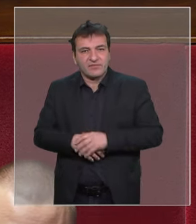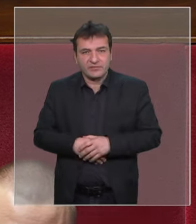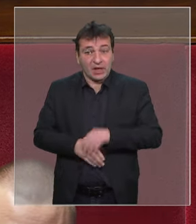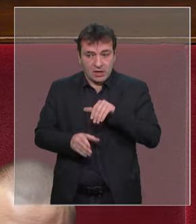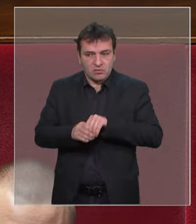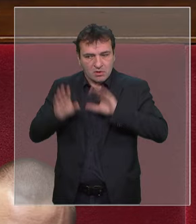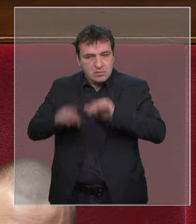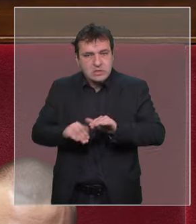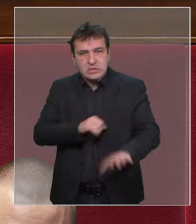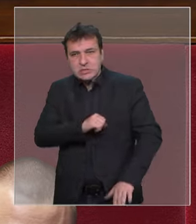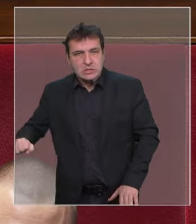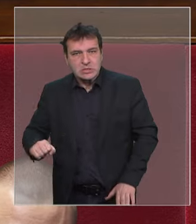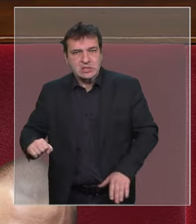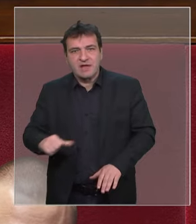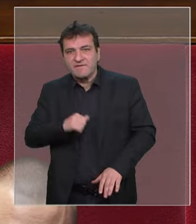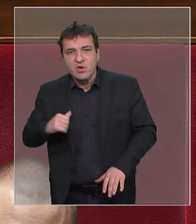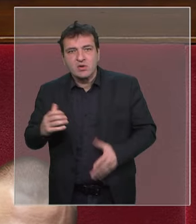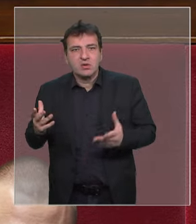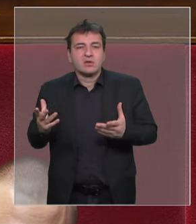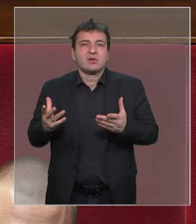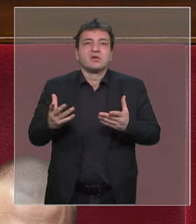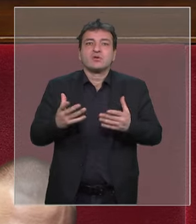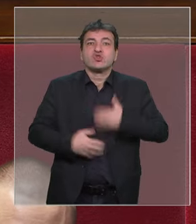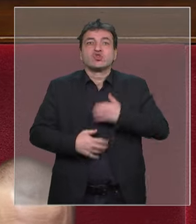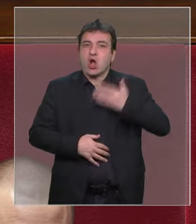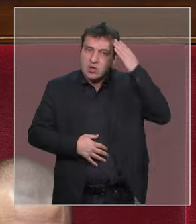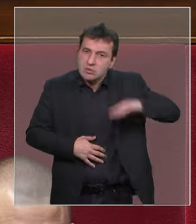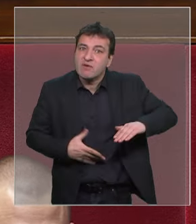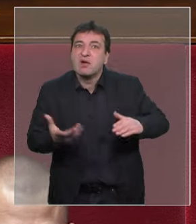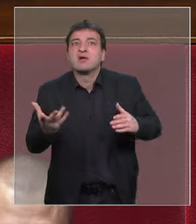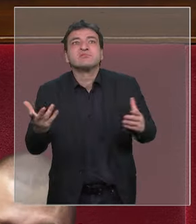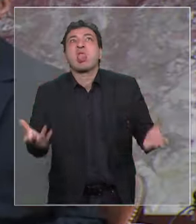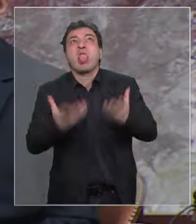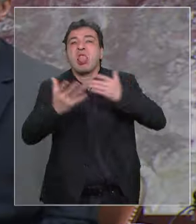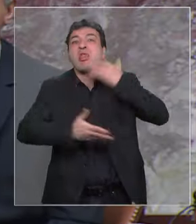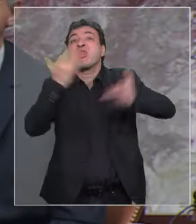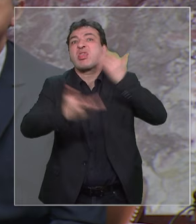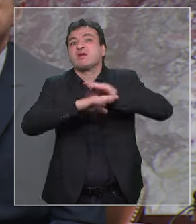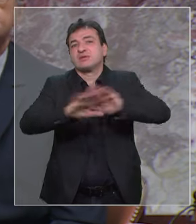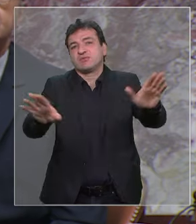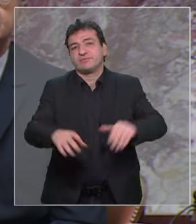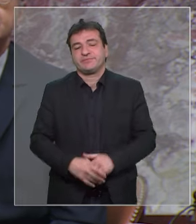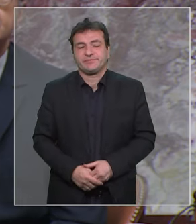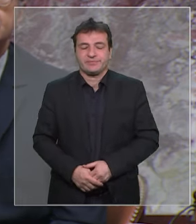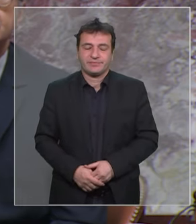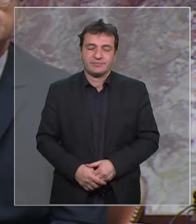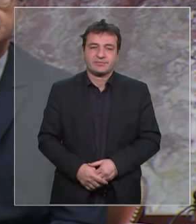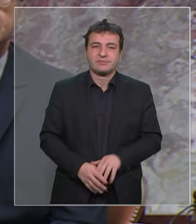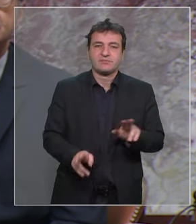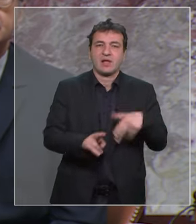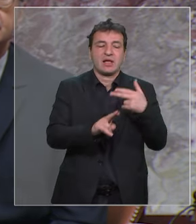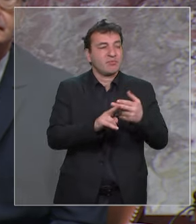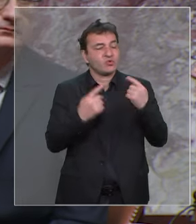communication ignore beaucoup trop de sujets. Votre choc des savoirs est au mieux une hyperbole. La parole est à monsieur Gabriel